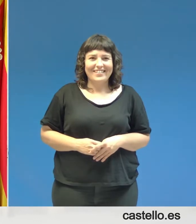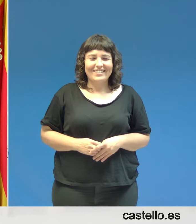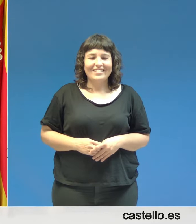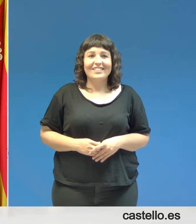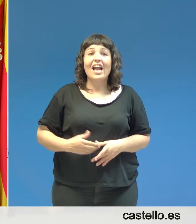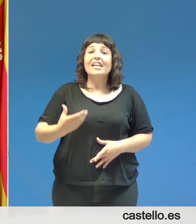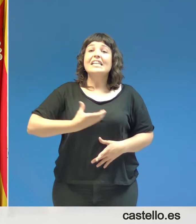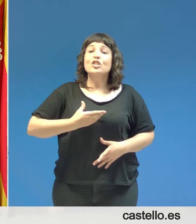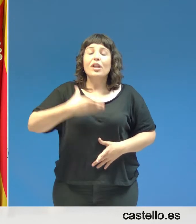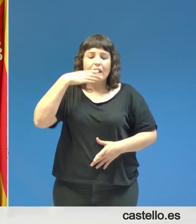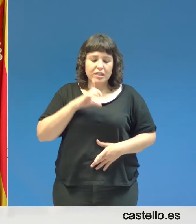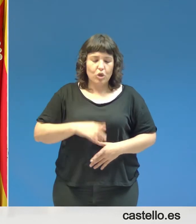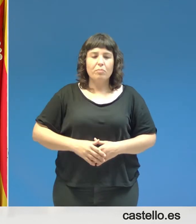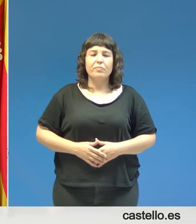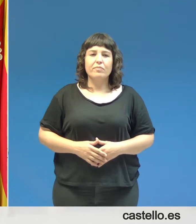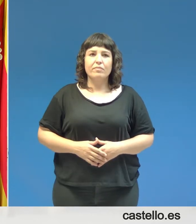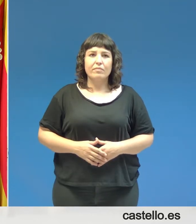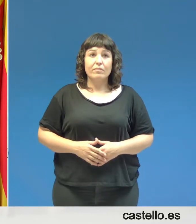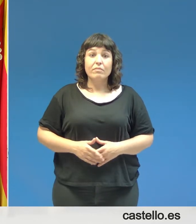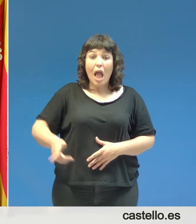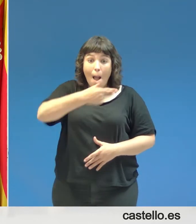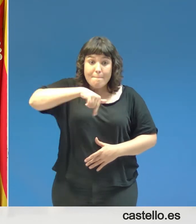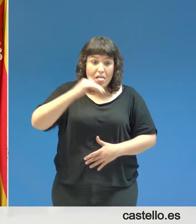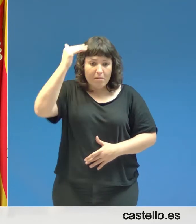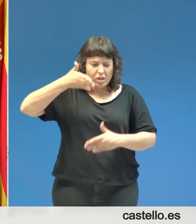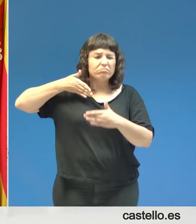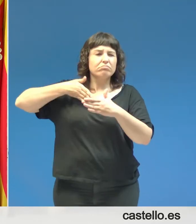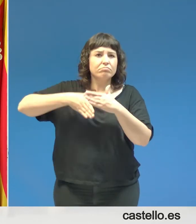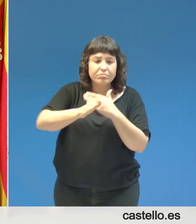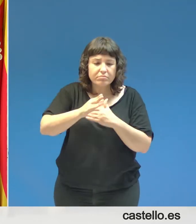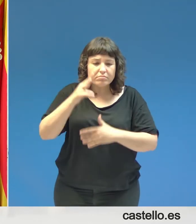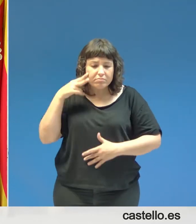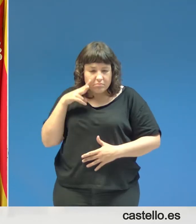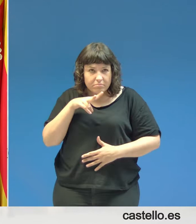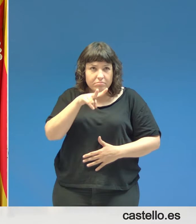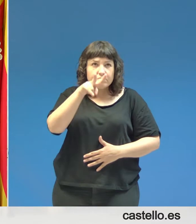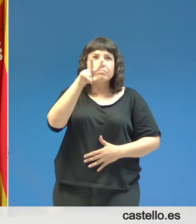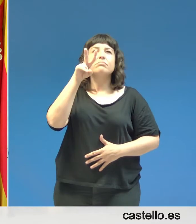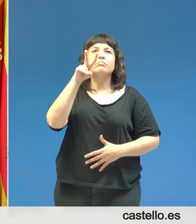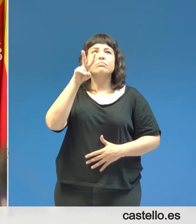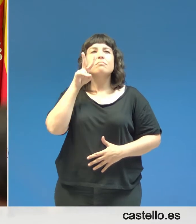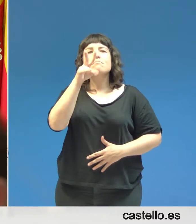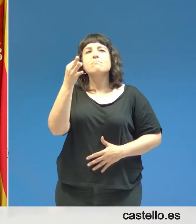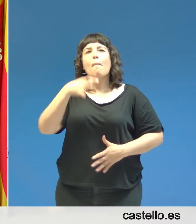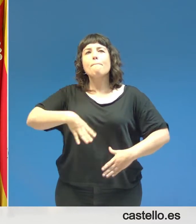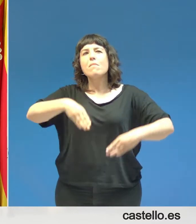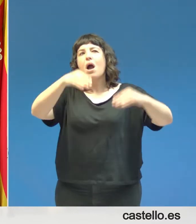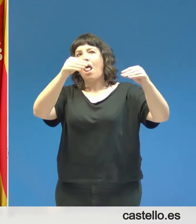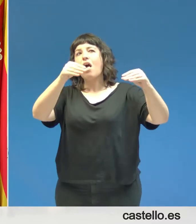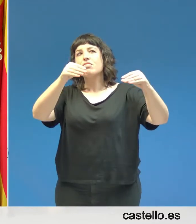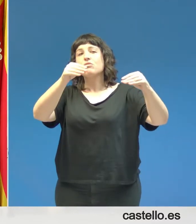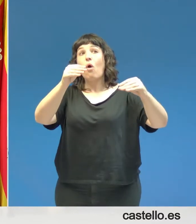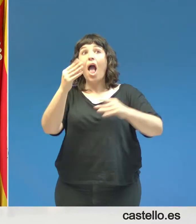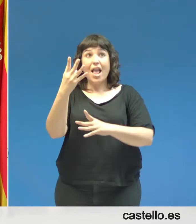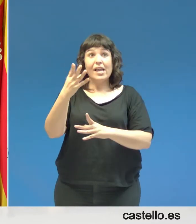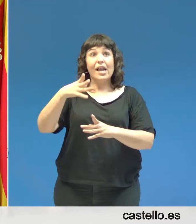Regidor de Castelló, i a l'entrar a la plaça Major alçaràs la mirada i veuràs el palau, i el fadrí